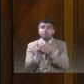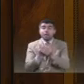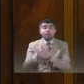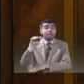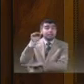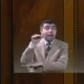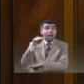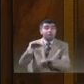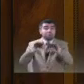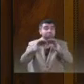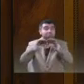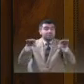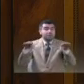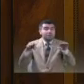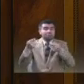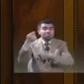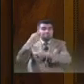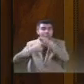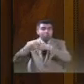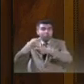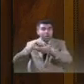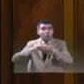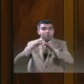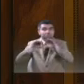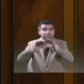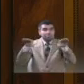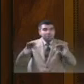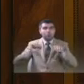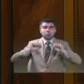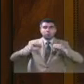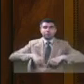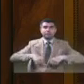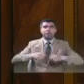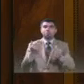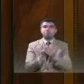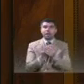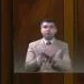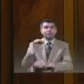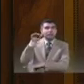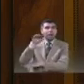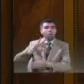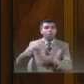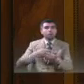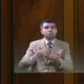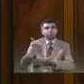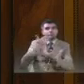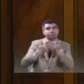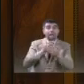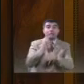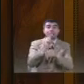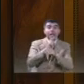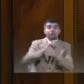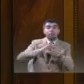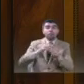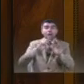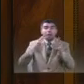استقرار مالي وفي تسجيل مواصلة تفكيك النسيج المجتمعي بفعل التأثيرات السلبية للدين الإجمالي على